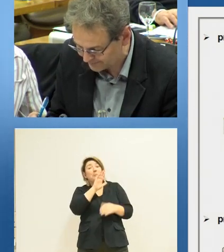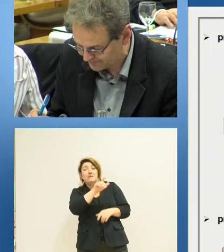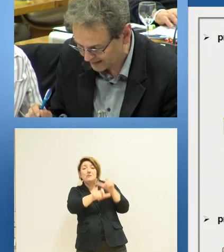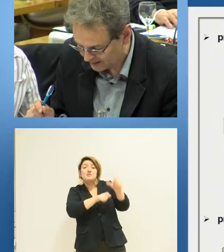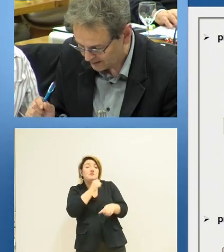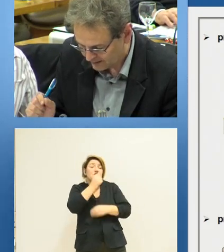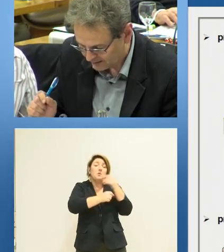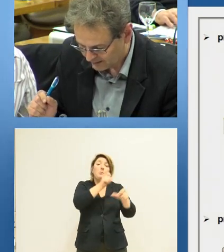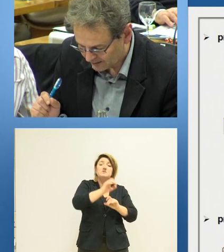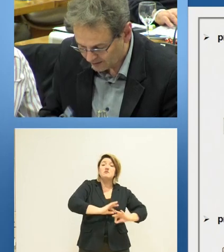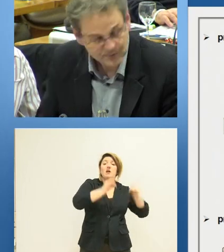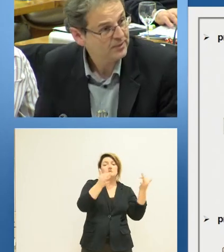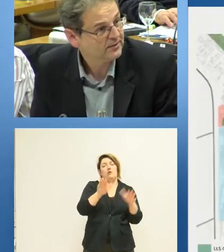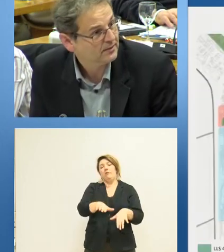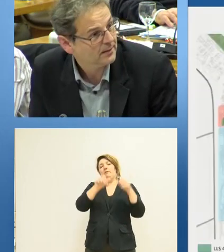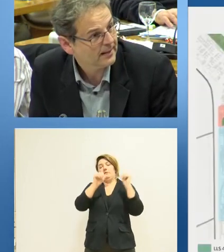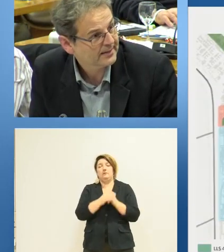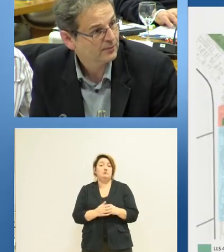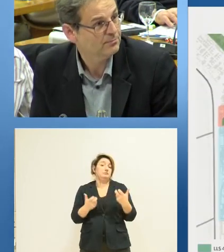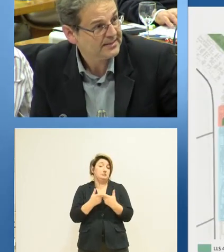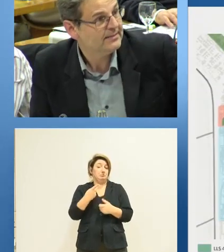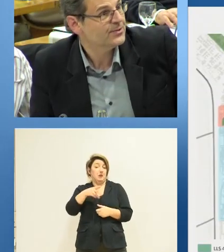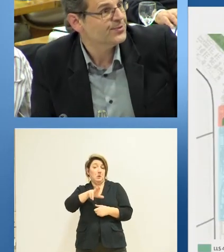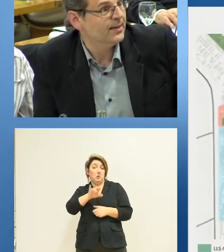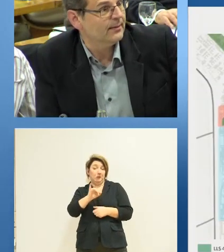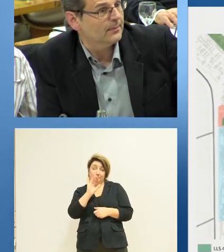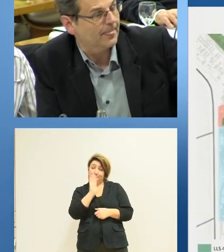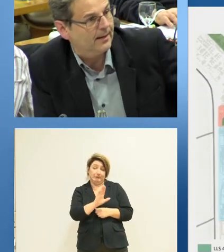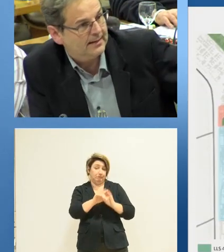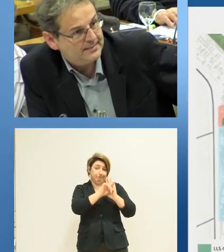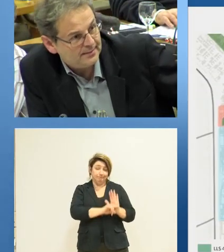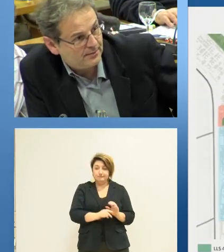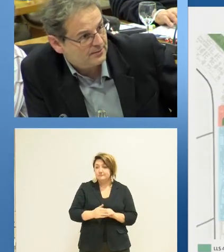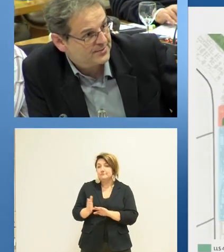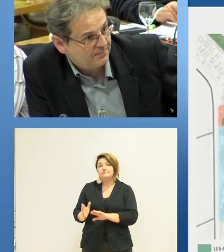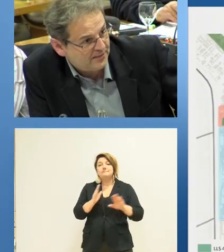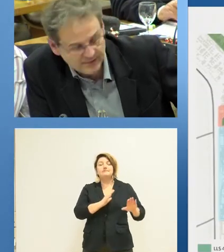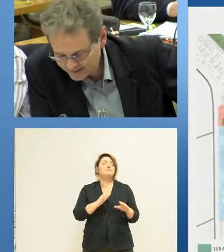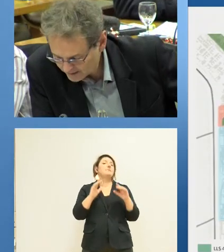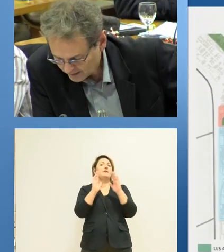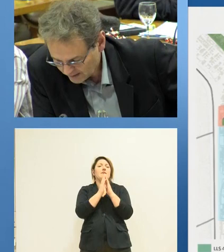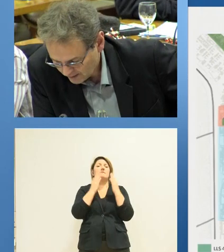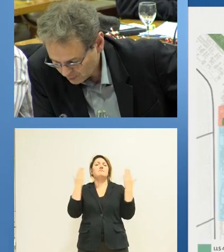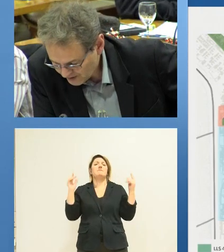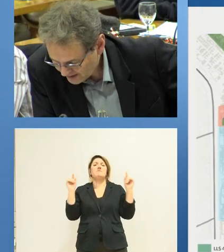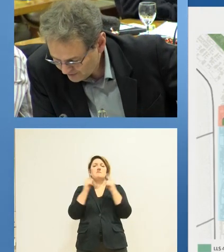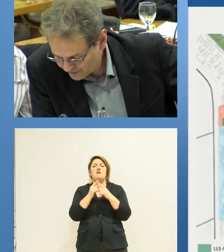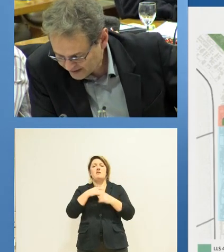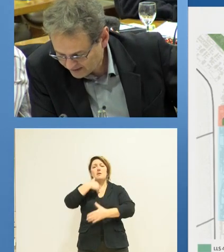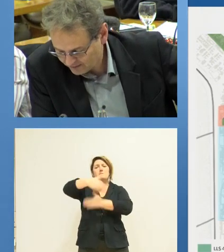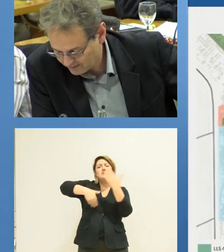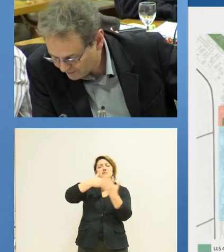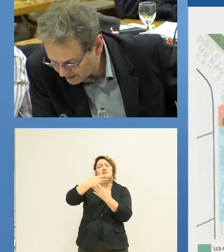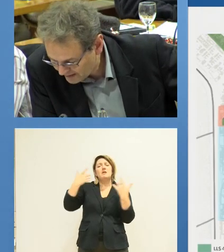y ensuite la carte de mixité sociale a été simplifiée l'objectif